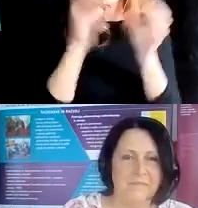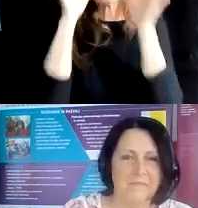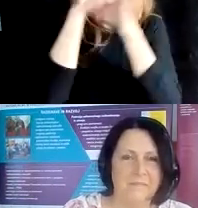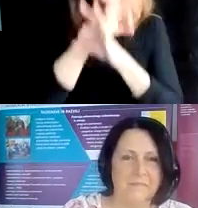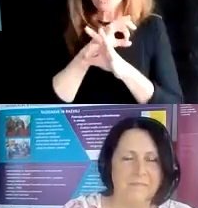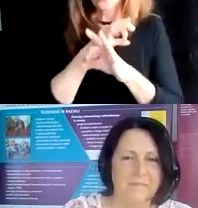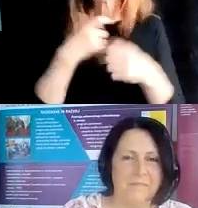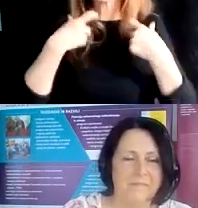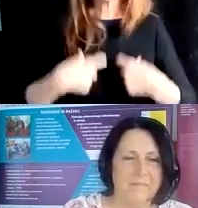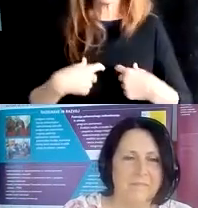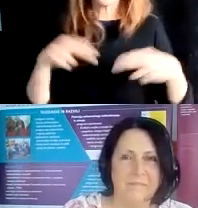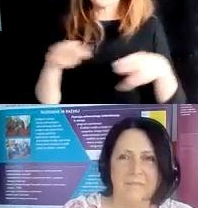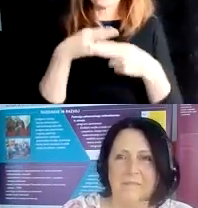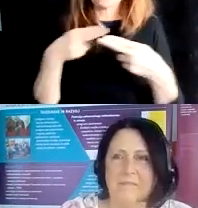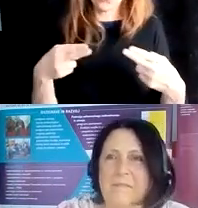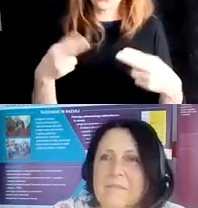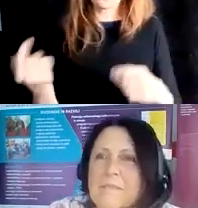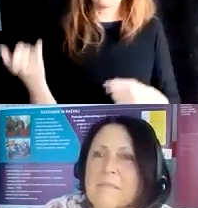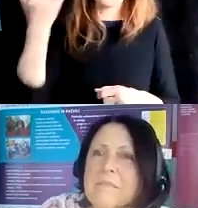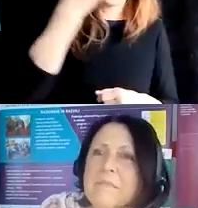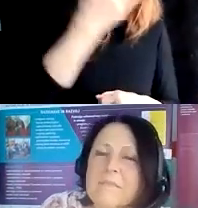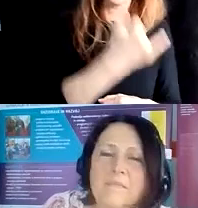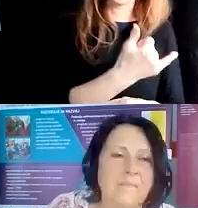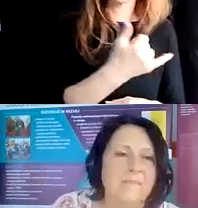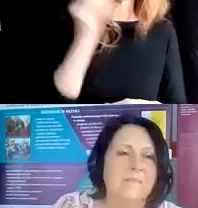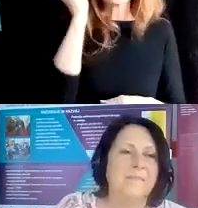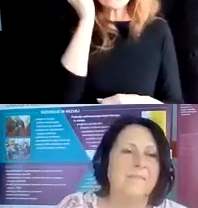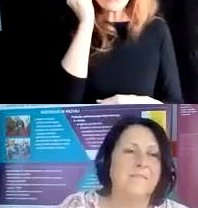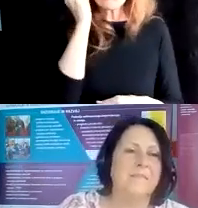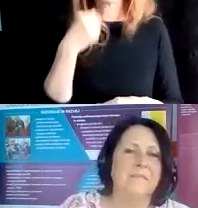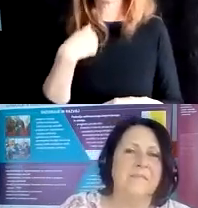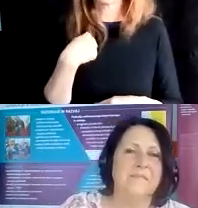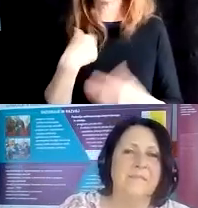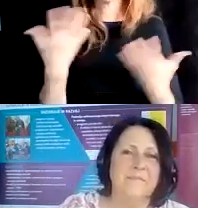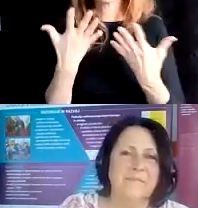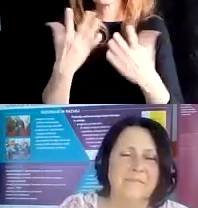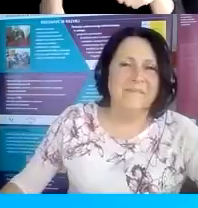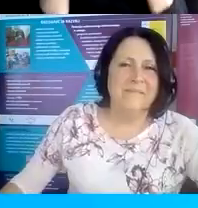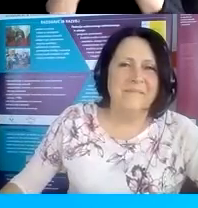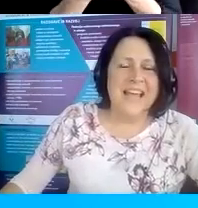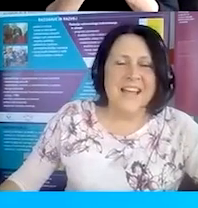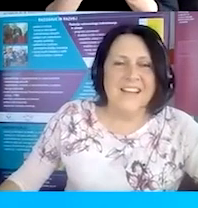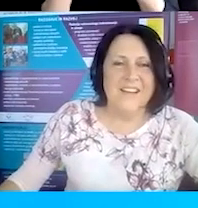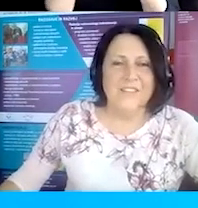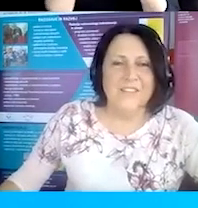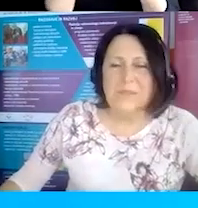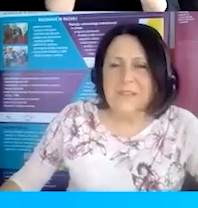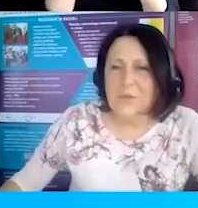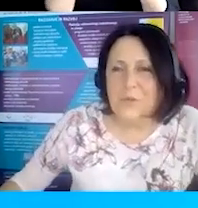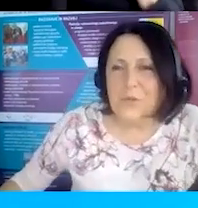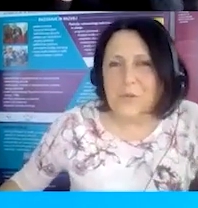you a little bit of food of thought for your further discussion. My best wishes. Bye-bye. V